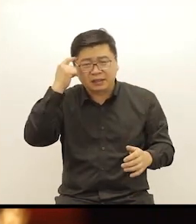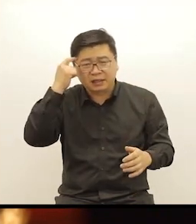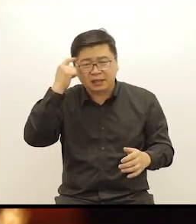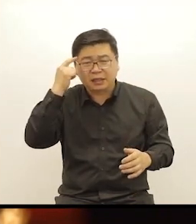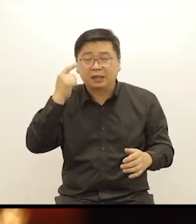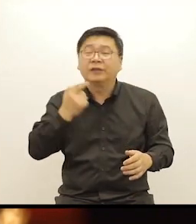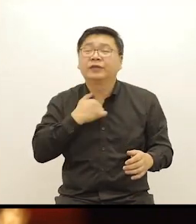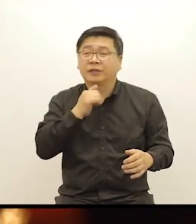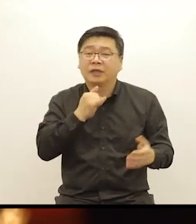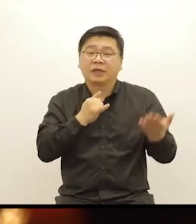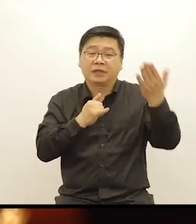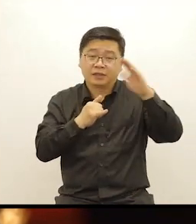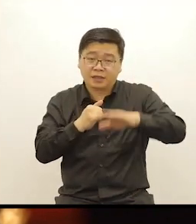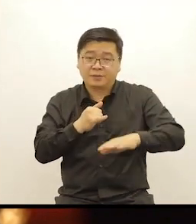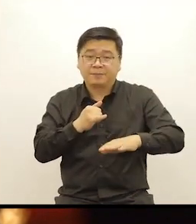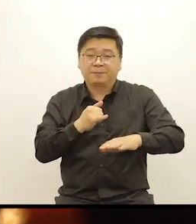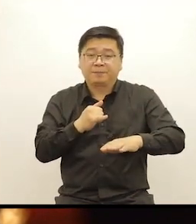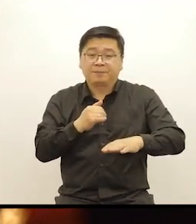질문도 들면서